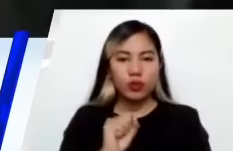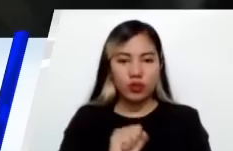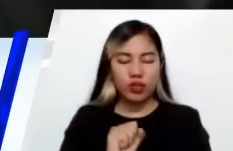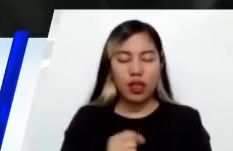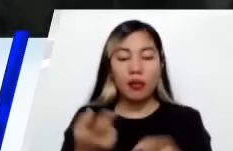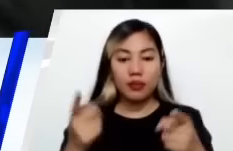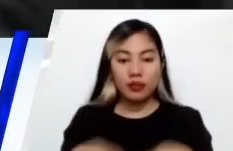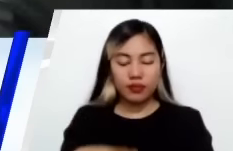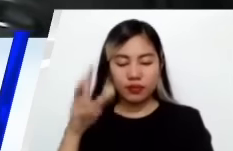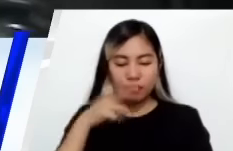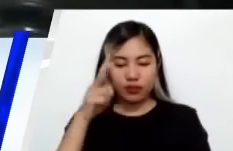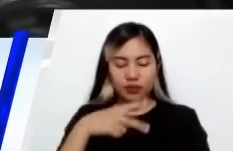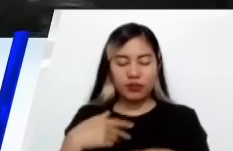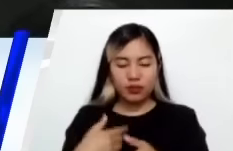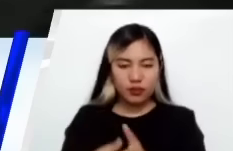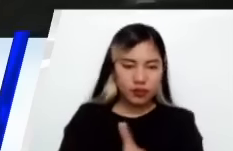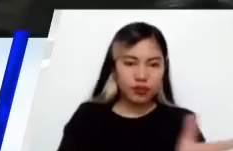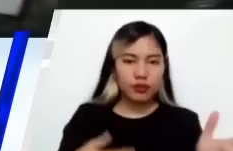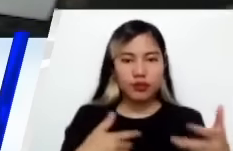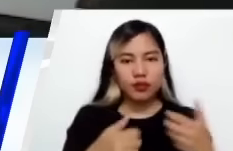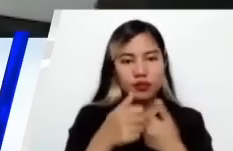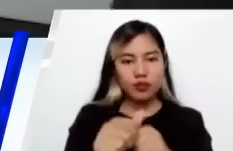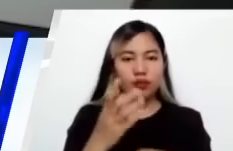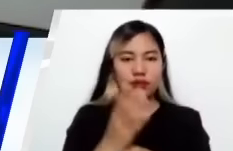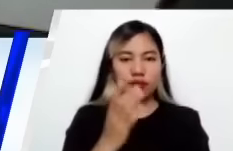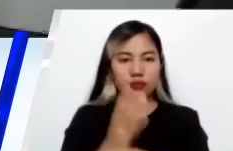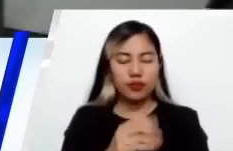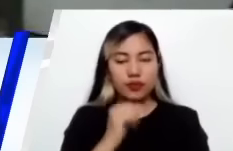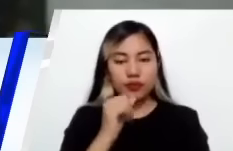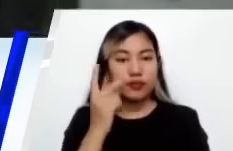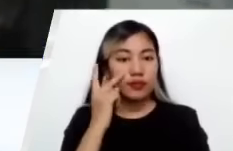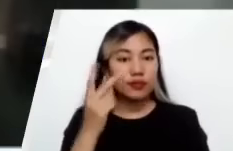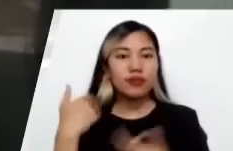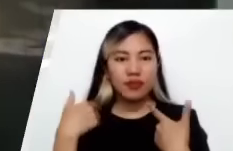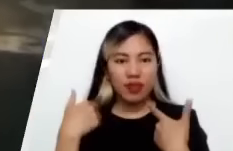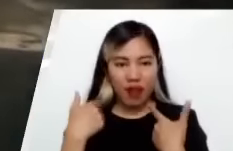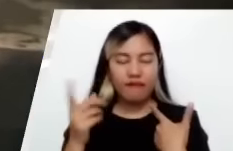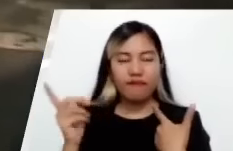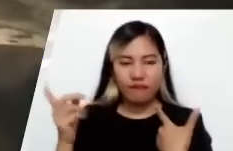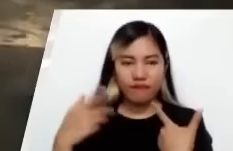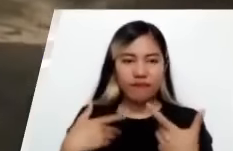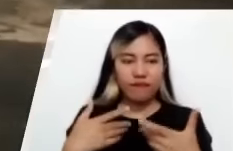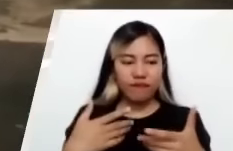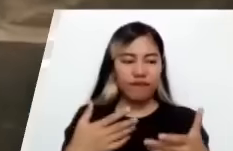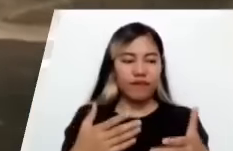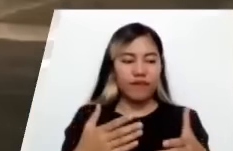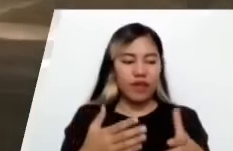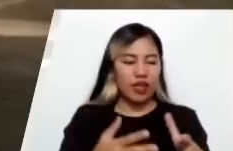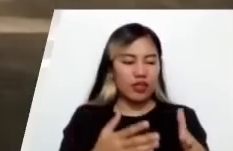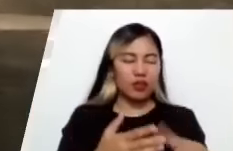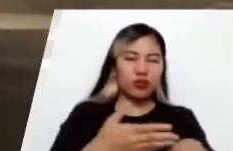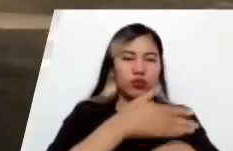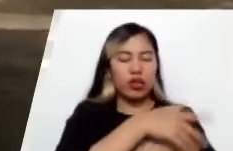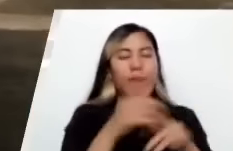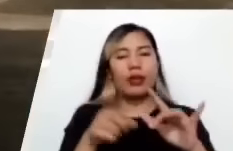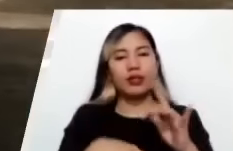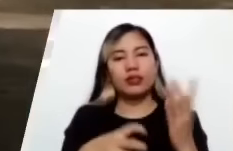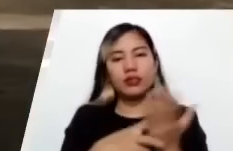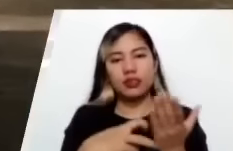may sinusundan na kotse. Hindi raw niya napansin ang mga barrier. Tinikitan siya ng MMDA dahil sa